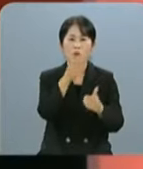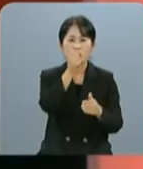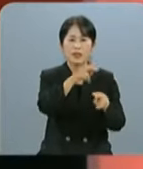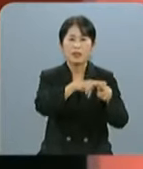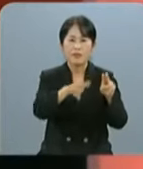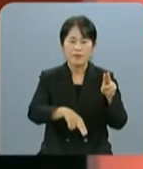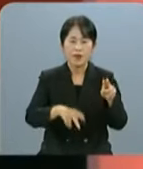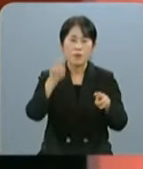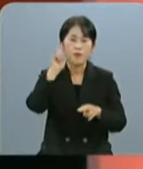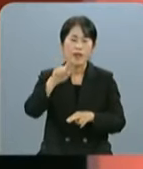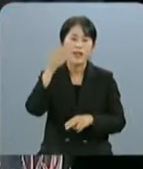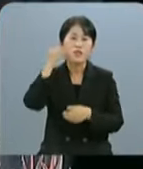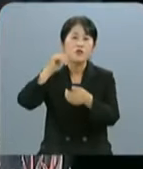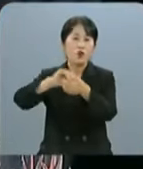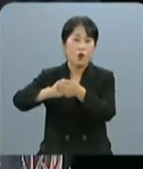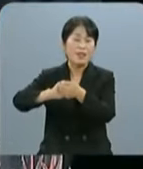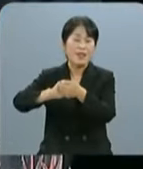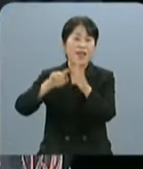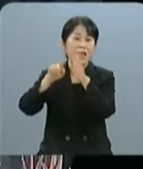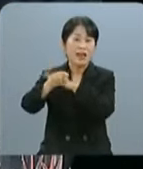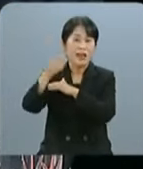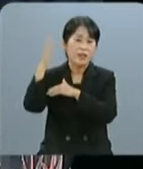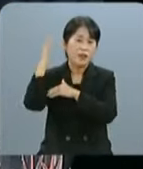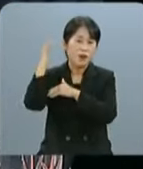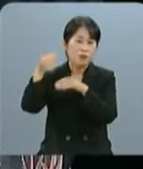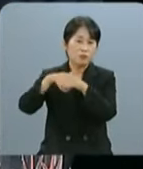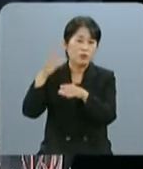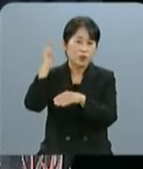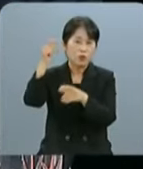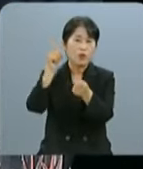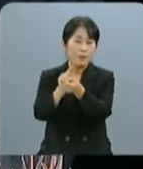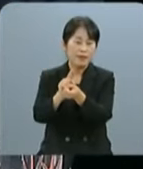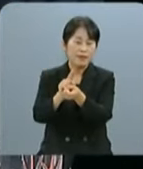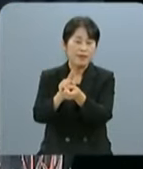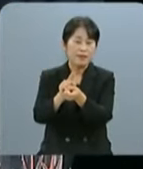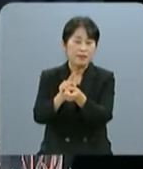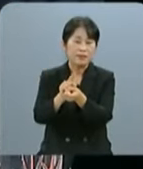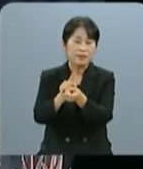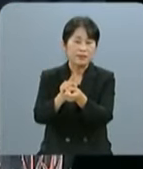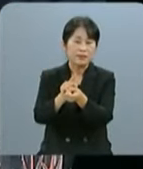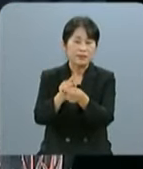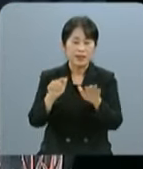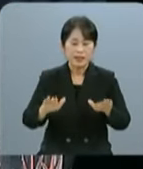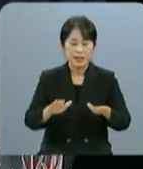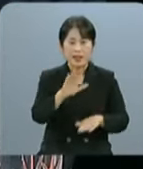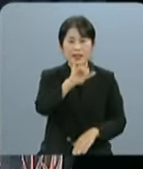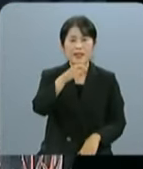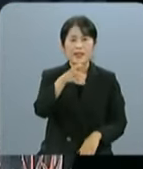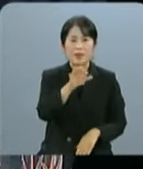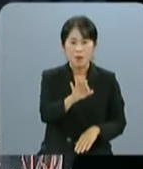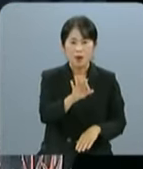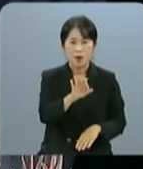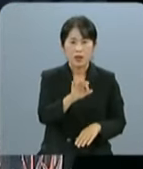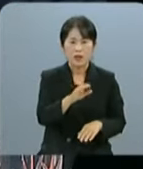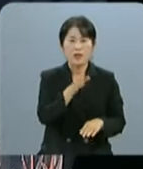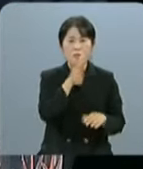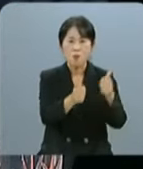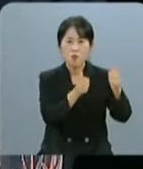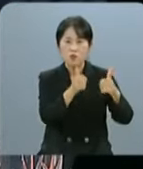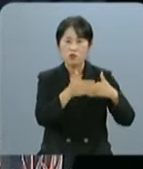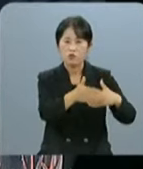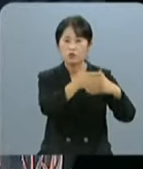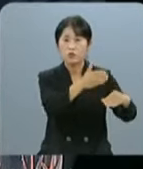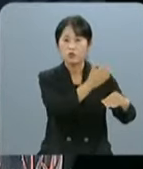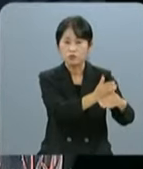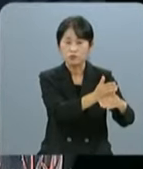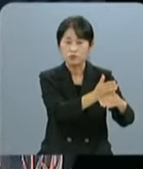사퇴하고 내일 청와대 가서 문재인 대통령과도 회동을 한다 그럽니다. 네. 이제 이재명 후보의 나름대로 본선을 위한 플랜이 착착 진행되고